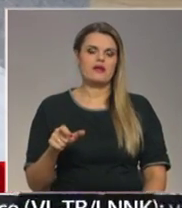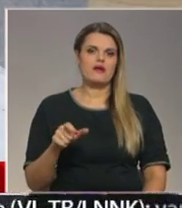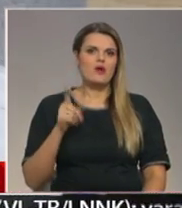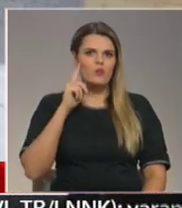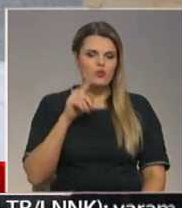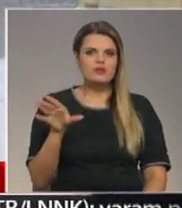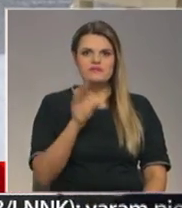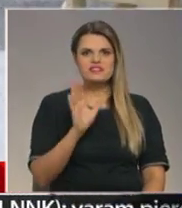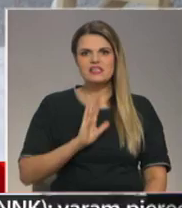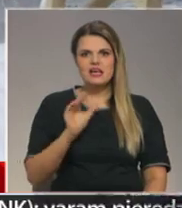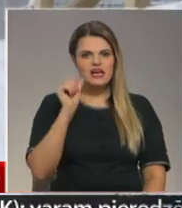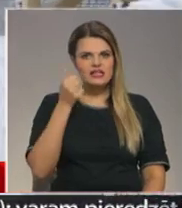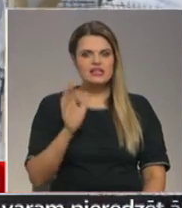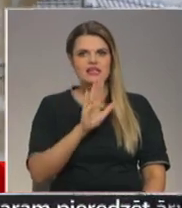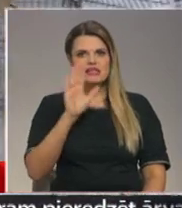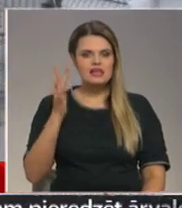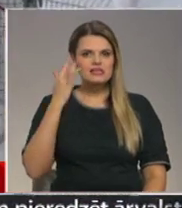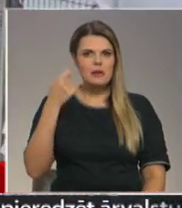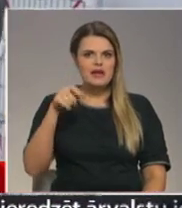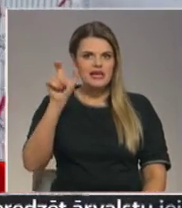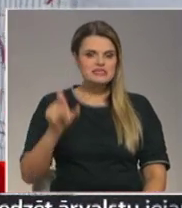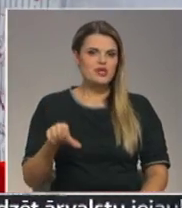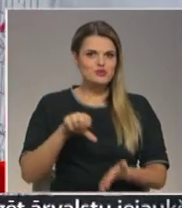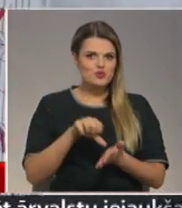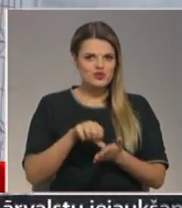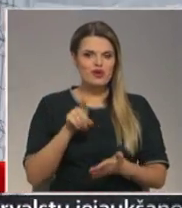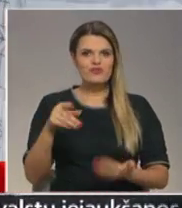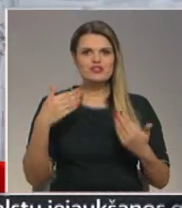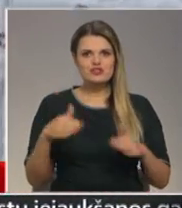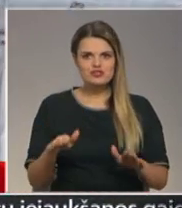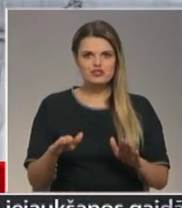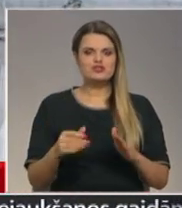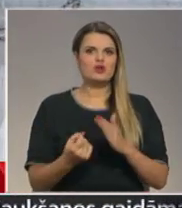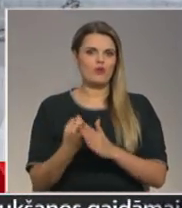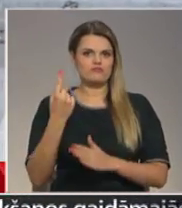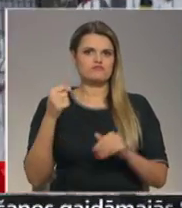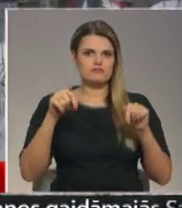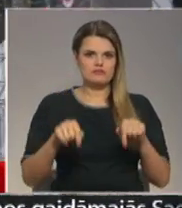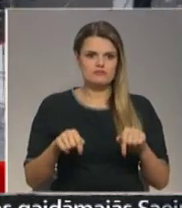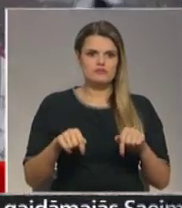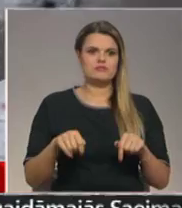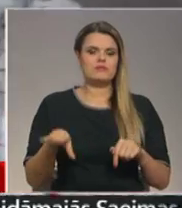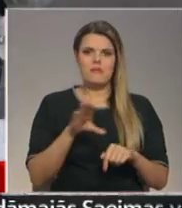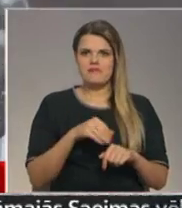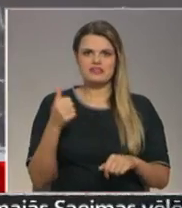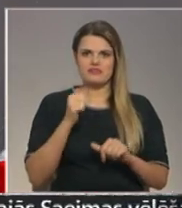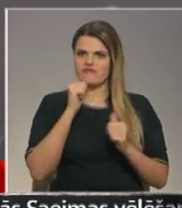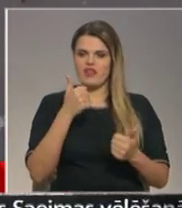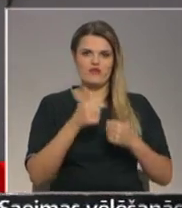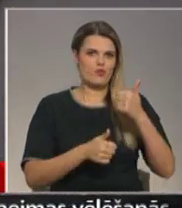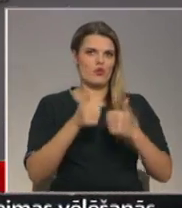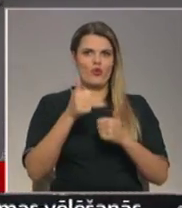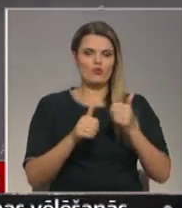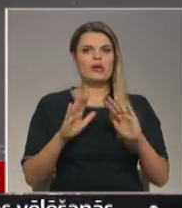protams, ka visi gaida rītdienas Trumpa uzstāšanos, viņš jau ir uzradies, ar to mēs laikam nekonkurēsim. Te pašā